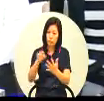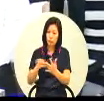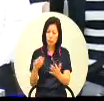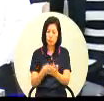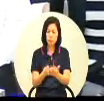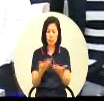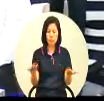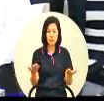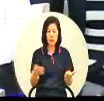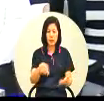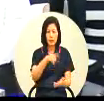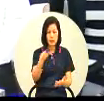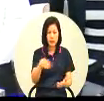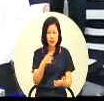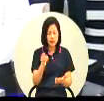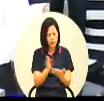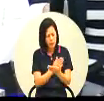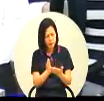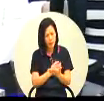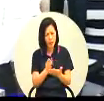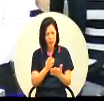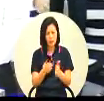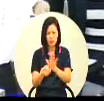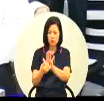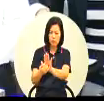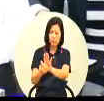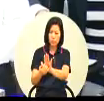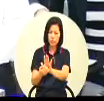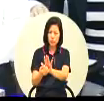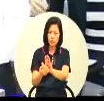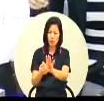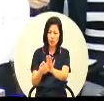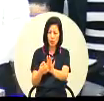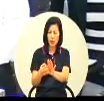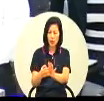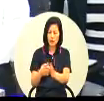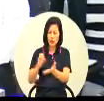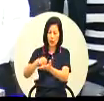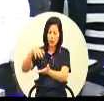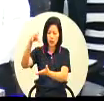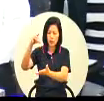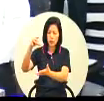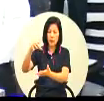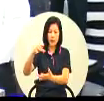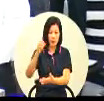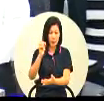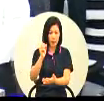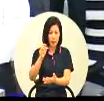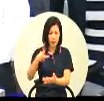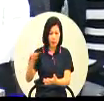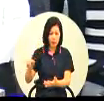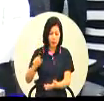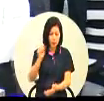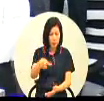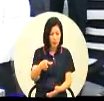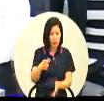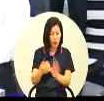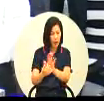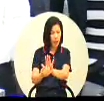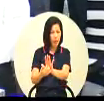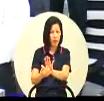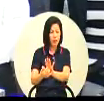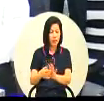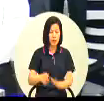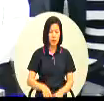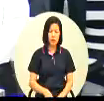教大家怎么辨识，拒绝去买核灾食品。但是你要知道，局长，我们的商人很厉